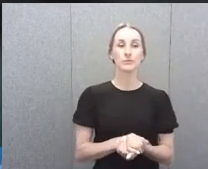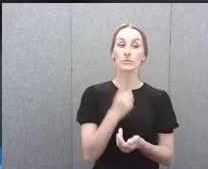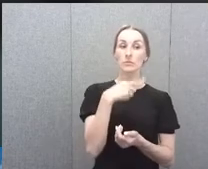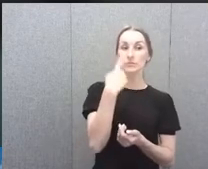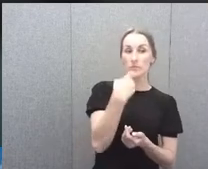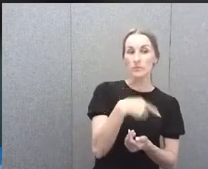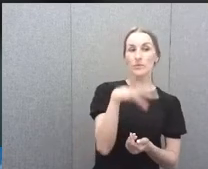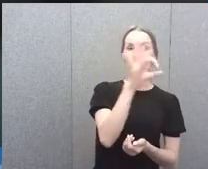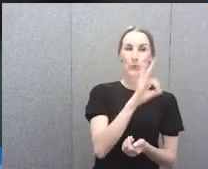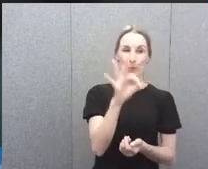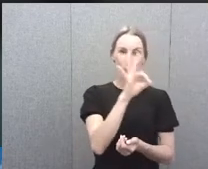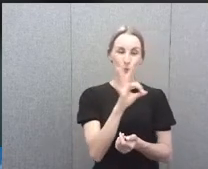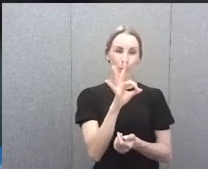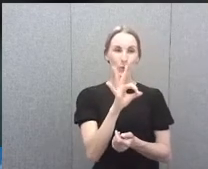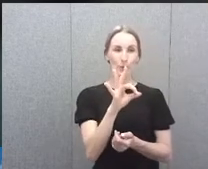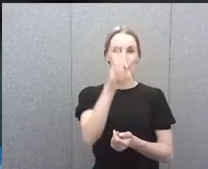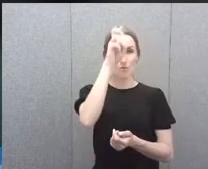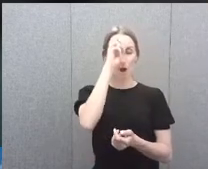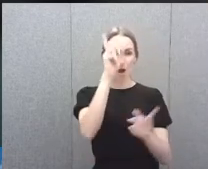безопасности в наших странах.